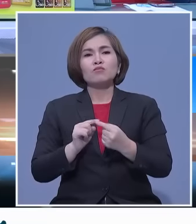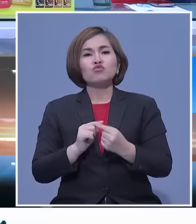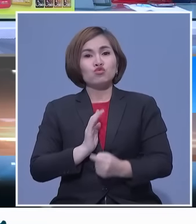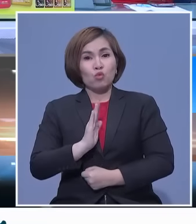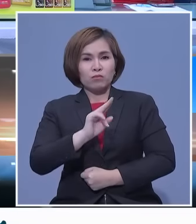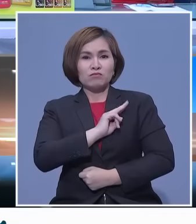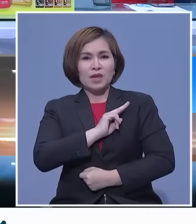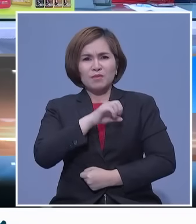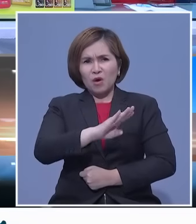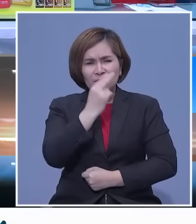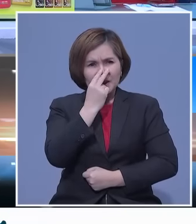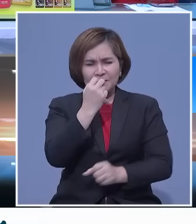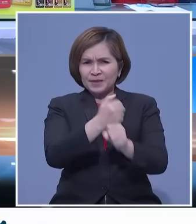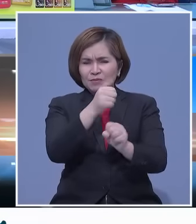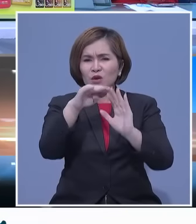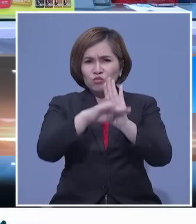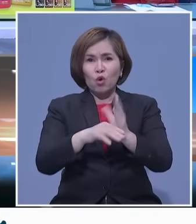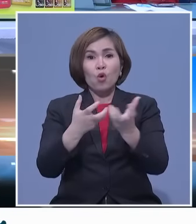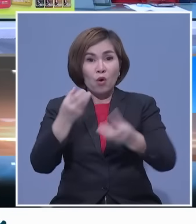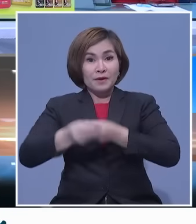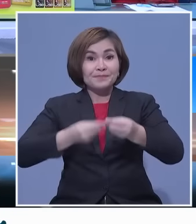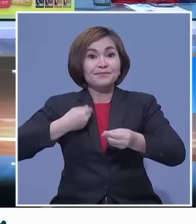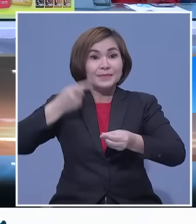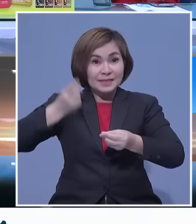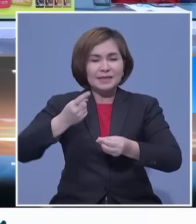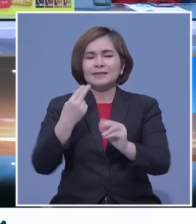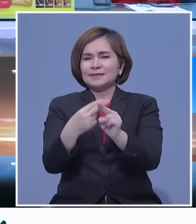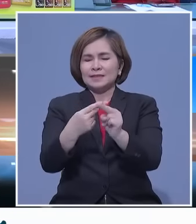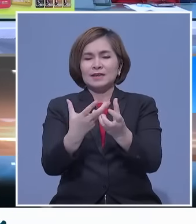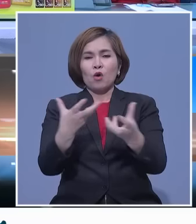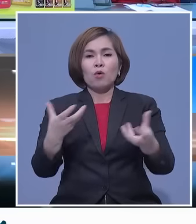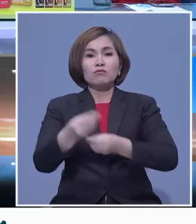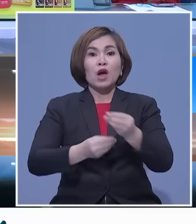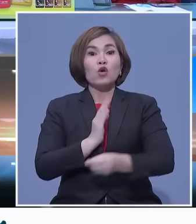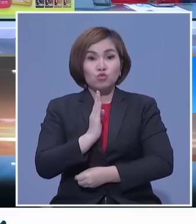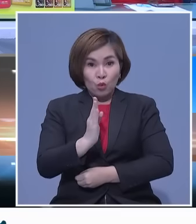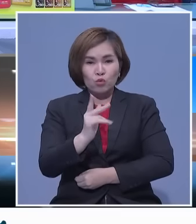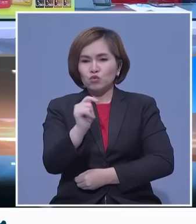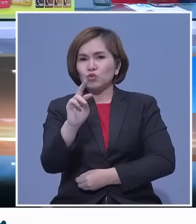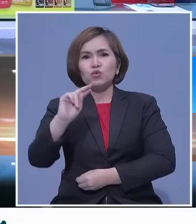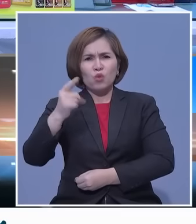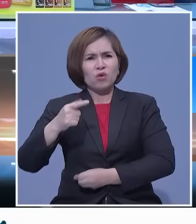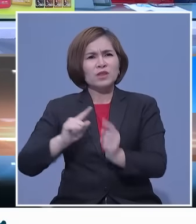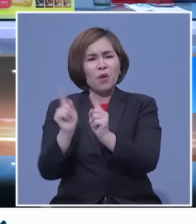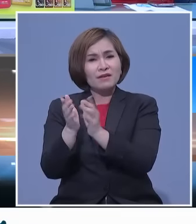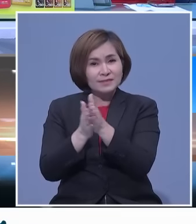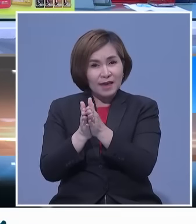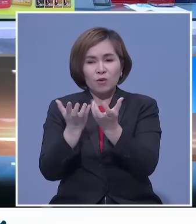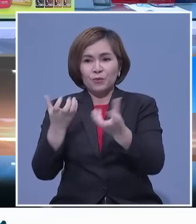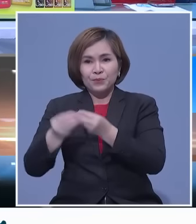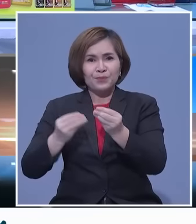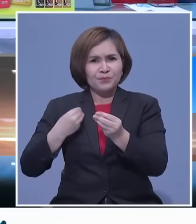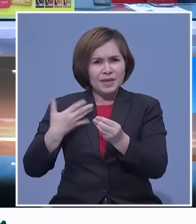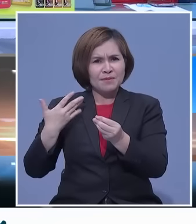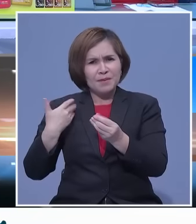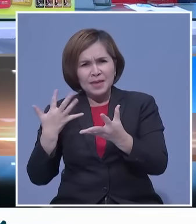นะไม่ได้ผิดกฎหมายอะไรใช่ขายตรงคือต้องมีสินค้าถูกมยหลักๆเลยอ่ะเออค่ะแต่แชร์ลูกโซ่อาจจะมีสินค้าหรือไม่มีก็